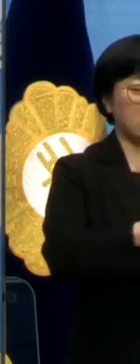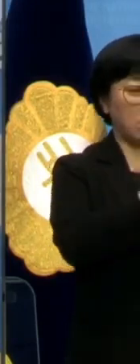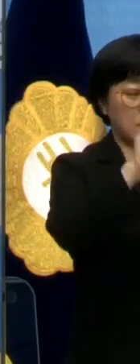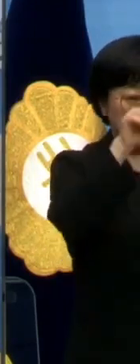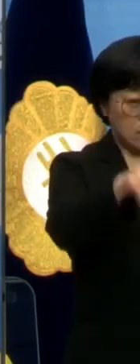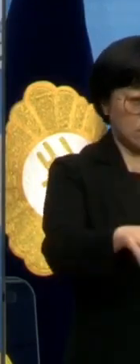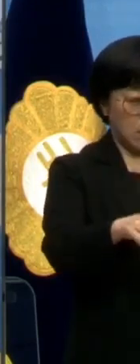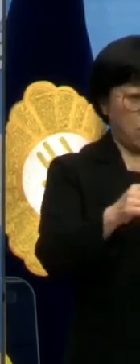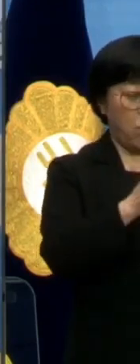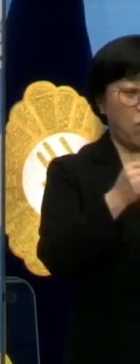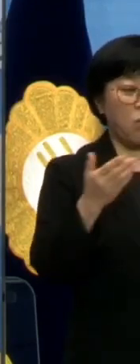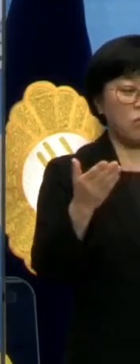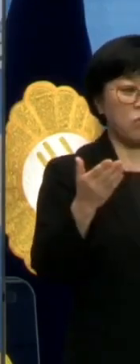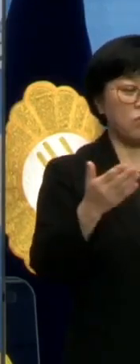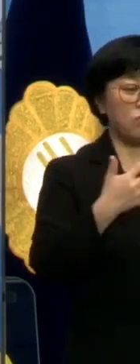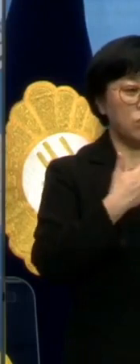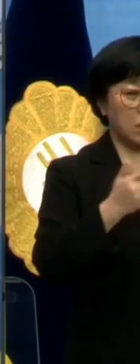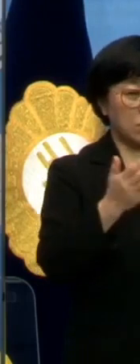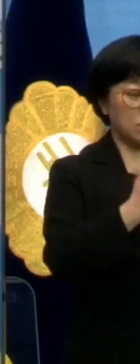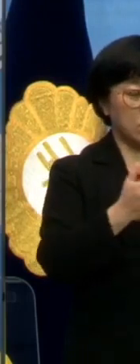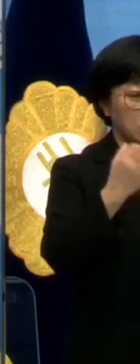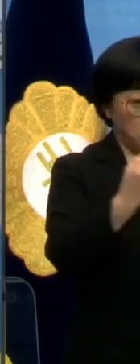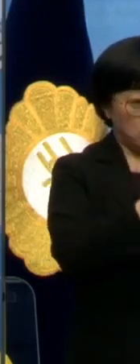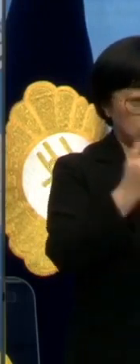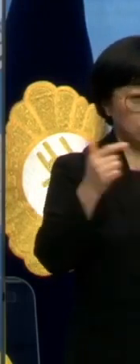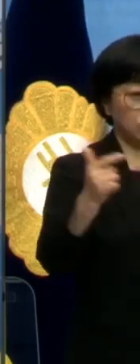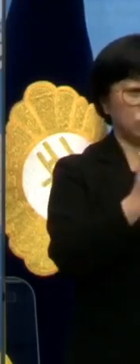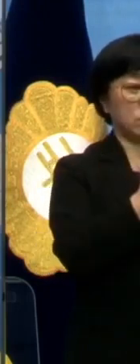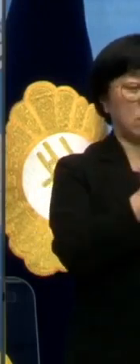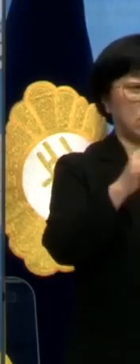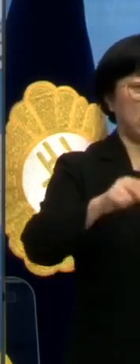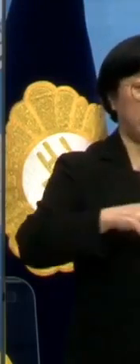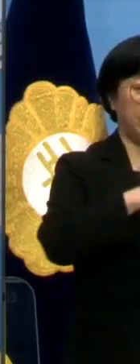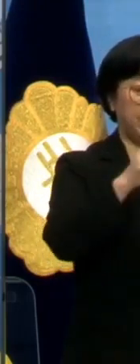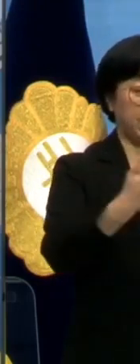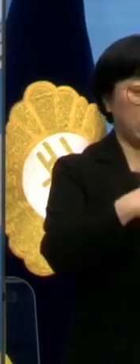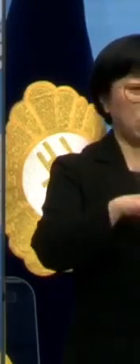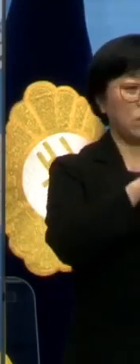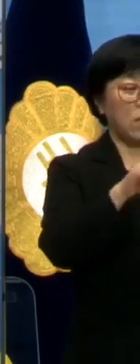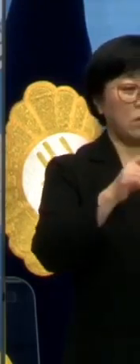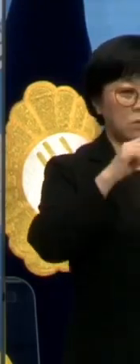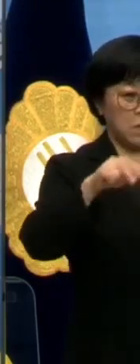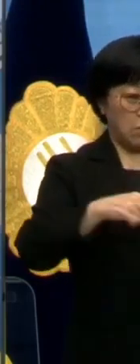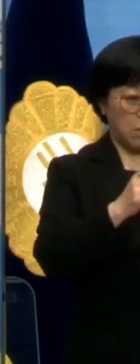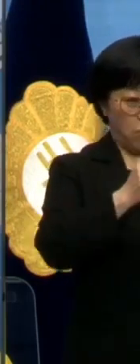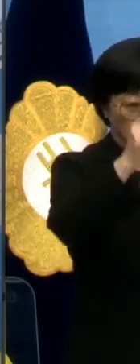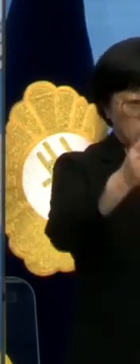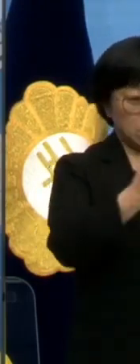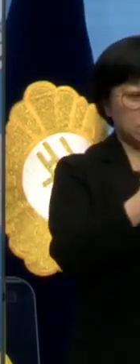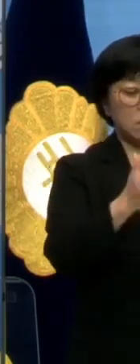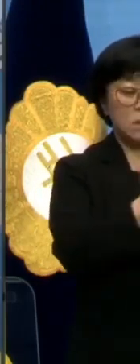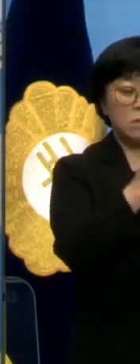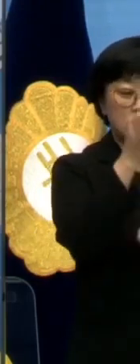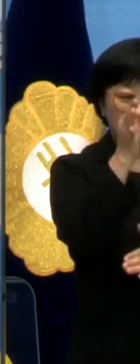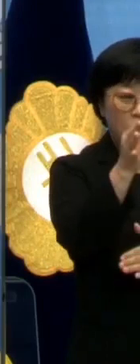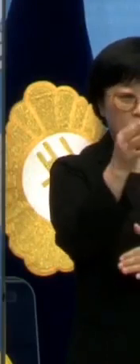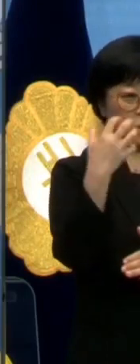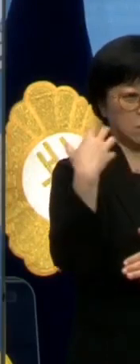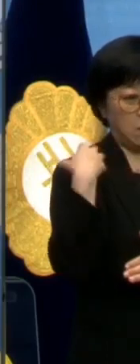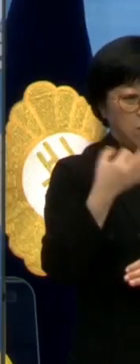고용불안 등으로 오히려 소득은 크게 감소하고 있습니다. 코로나 재난이 장기화되면서 주거비를 감당할 수 없는